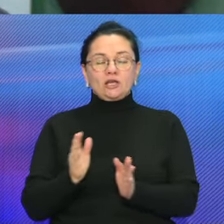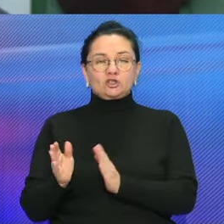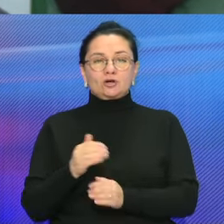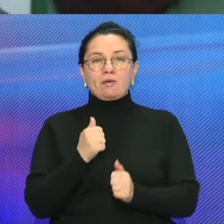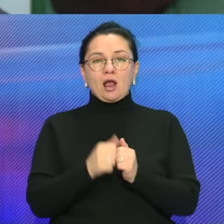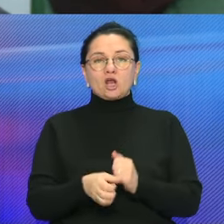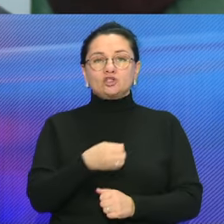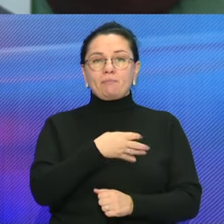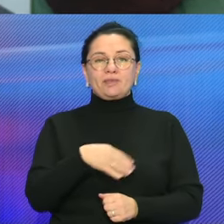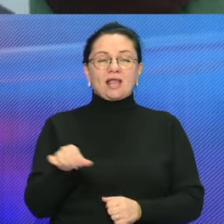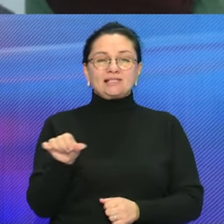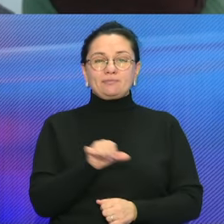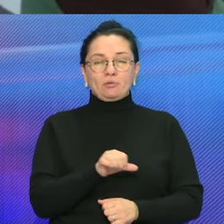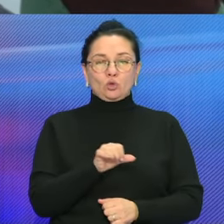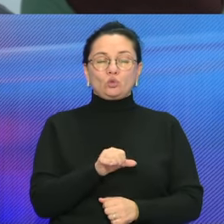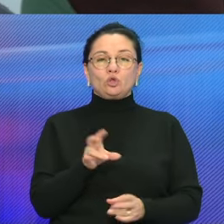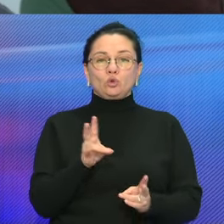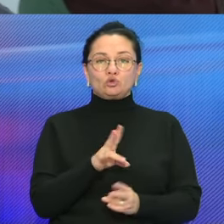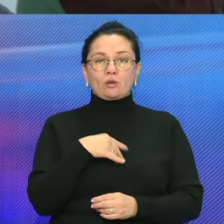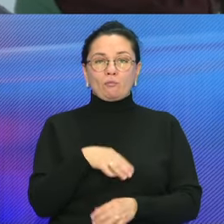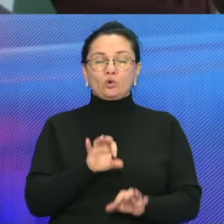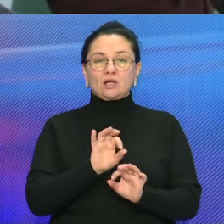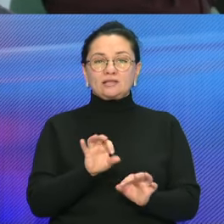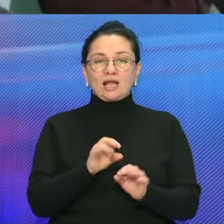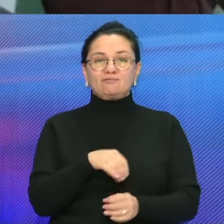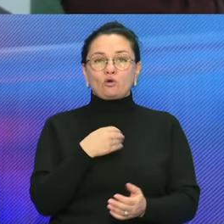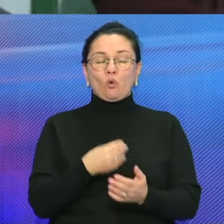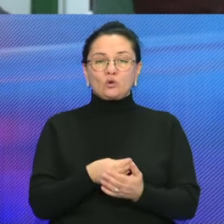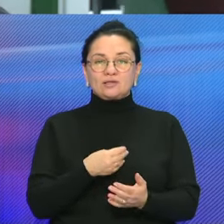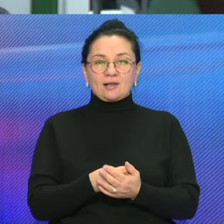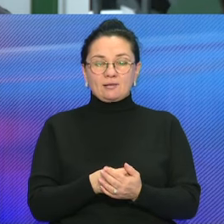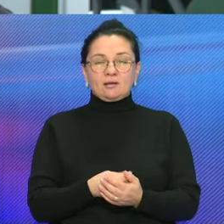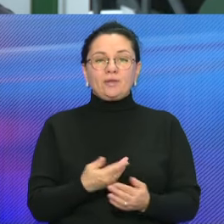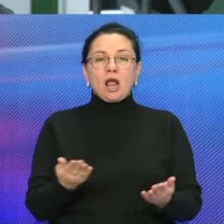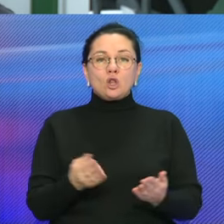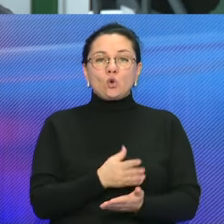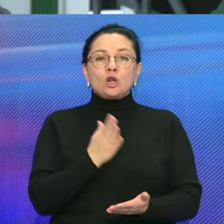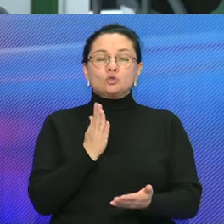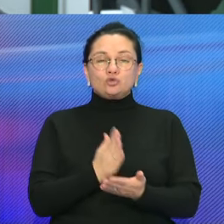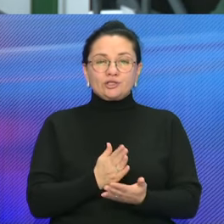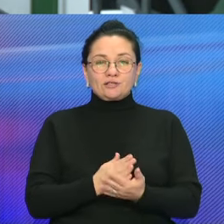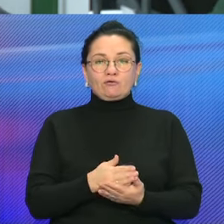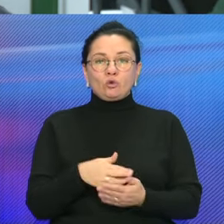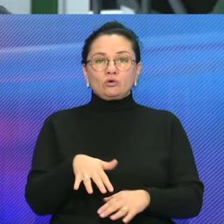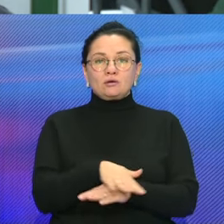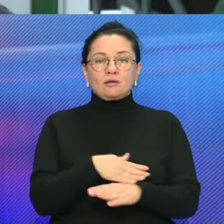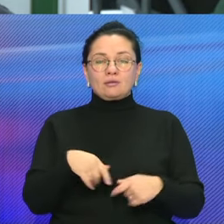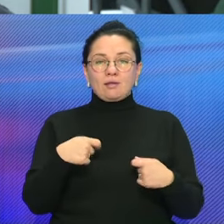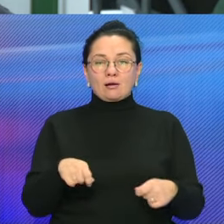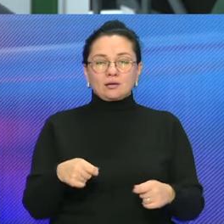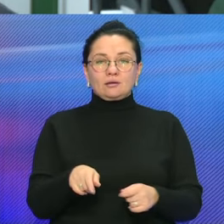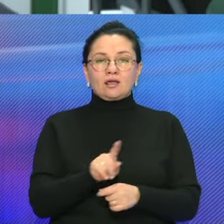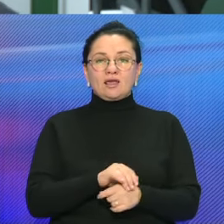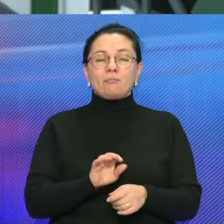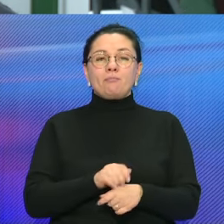15 минут озвучиваются цены, предельные максимальные цены, которые существуют на рынке и реализовываются на